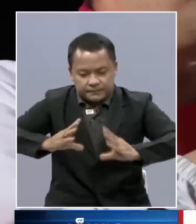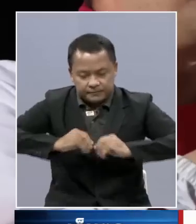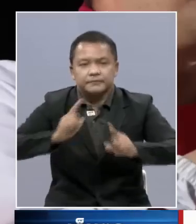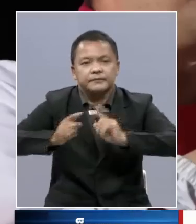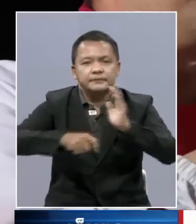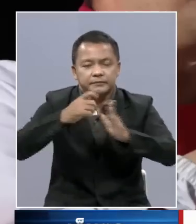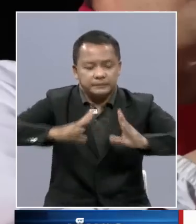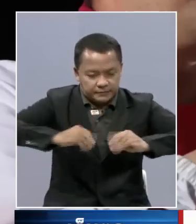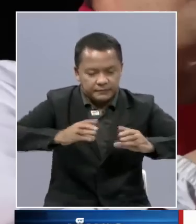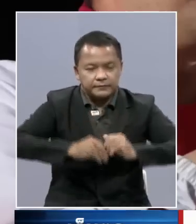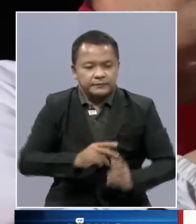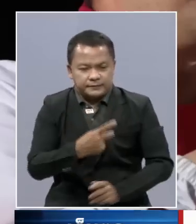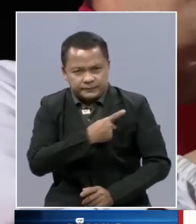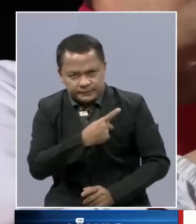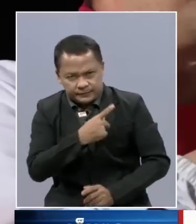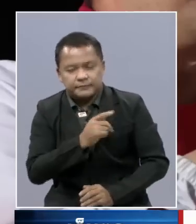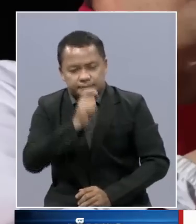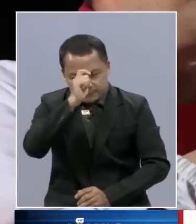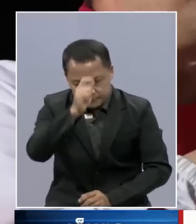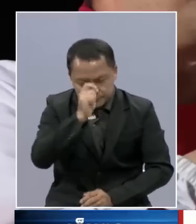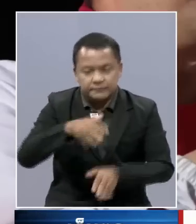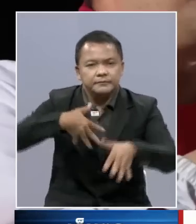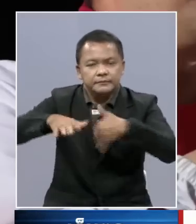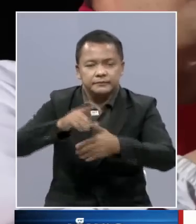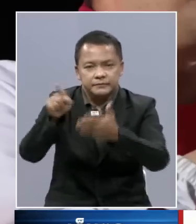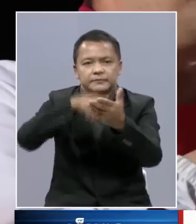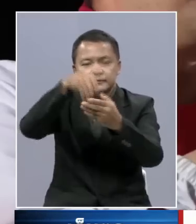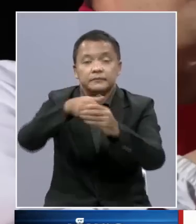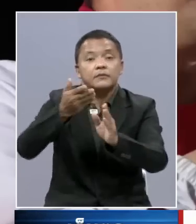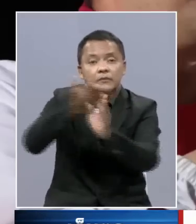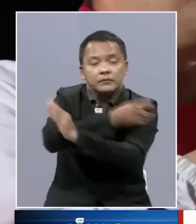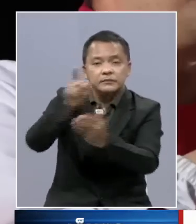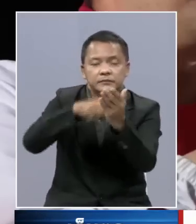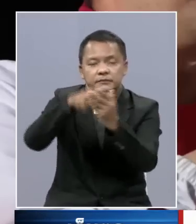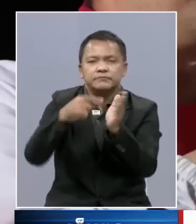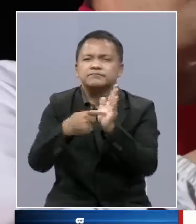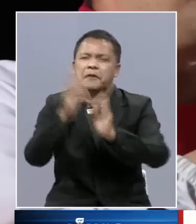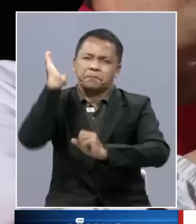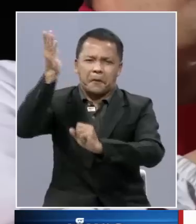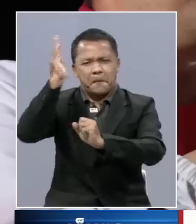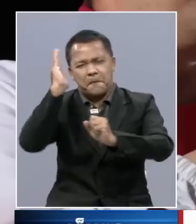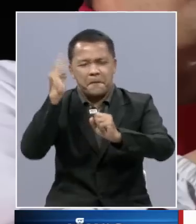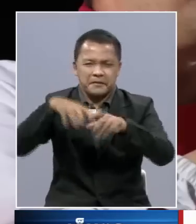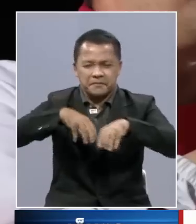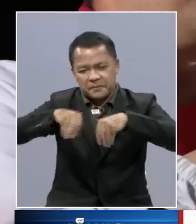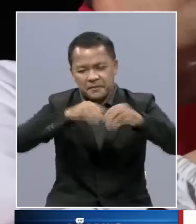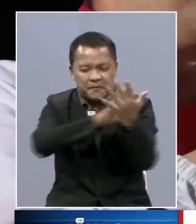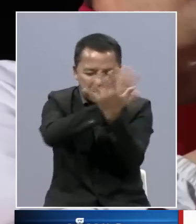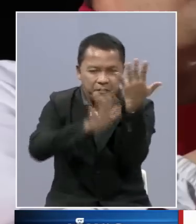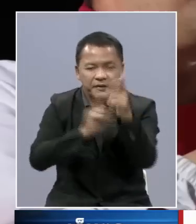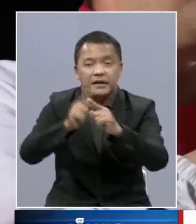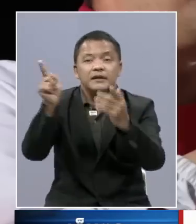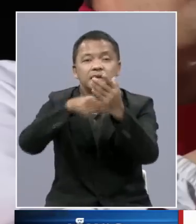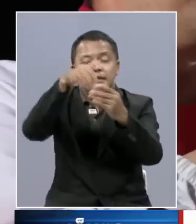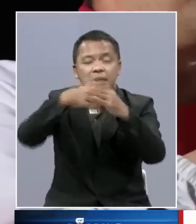กเงื่อนไขทุกพรรคต้องเกรงใจต้องเคารพเสียงประชาชนที่เลือกมาก่อนเลือกตั้งชูจุดขายการเมืองใหม่ต้องกระจายอำนาจหลัง